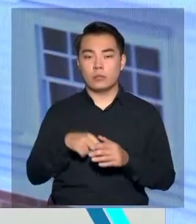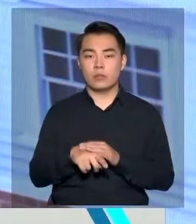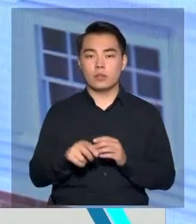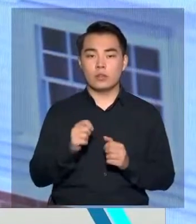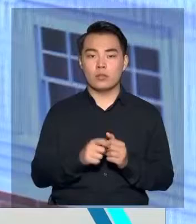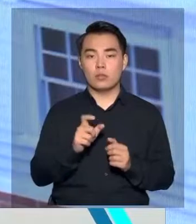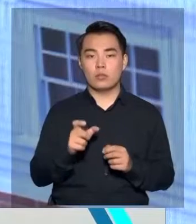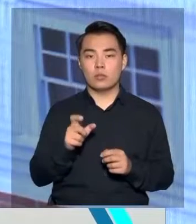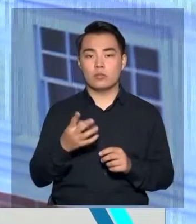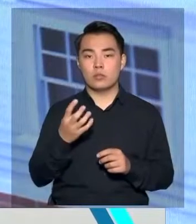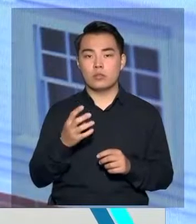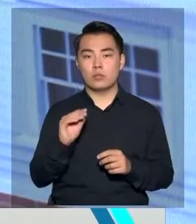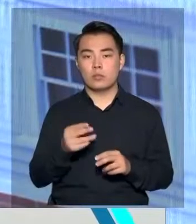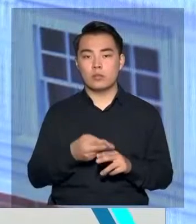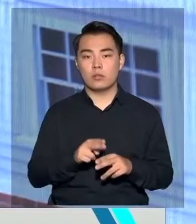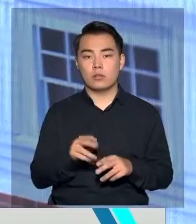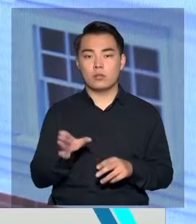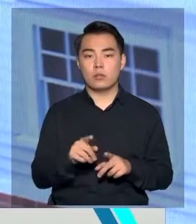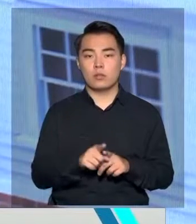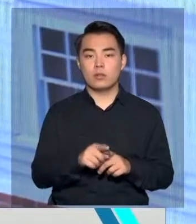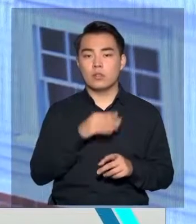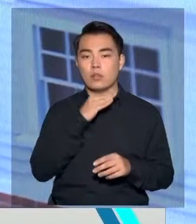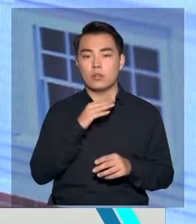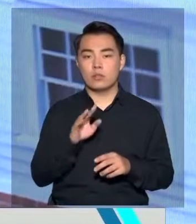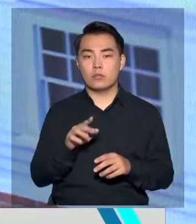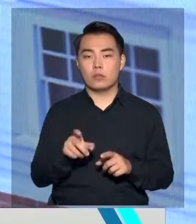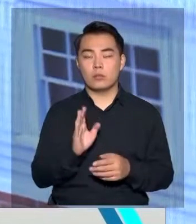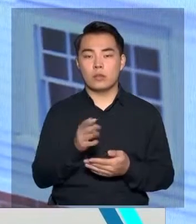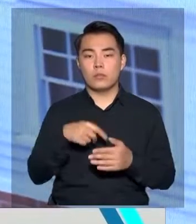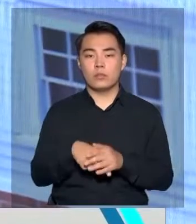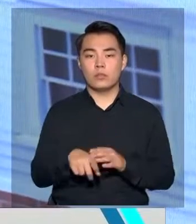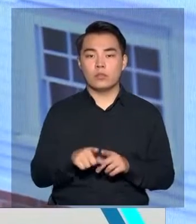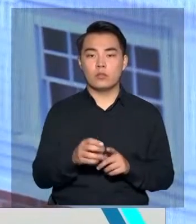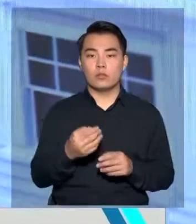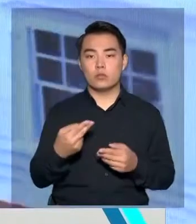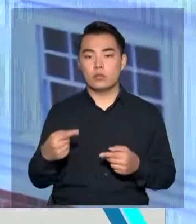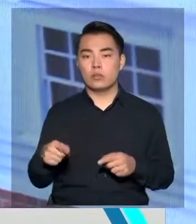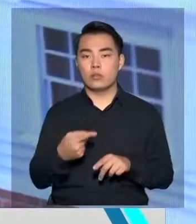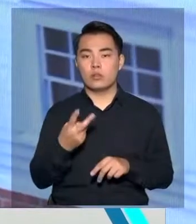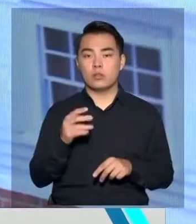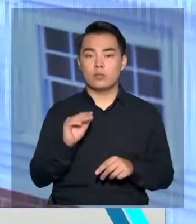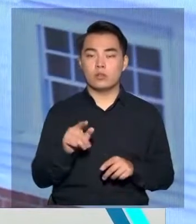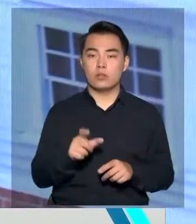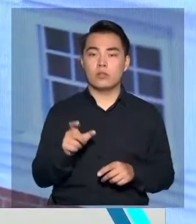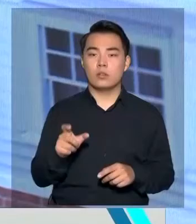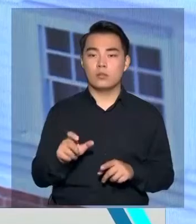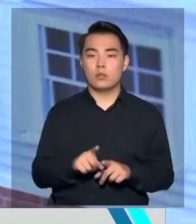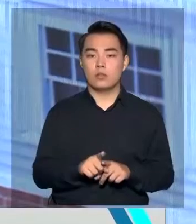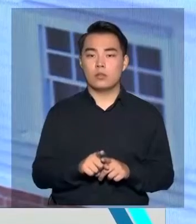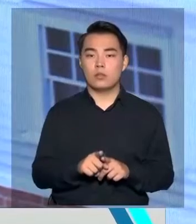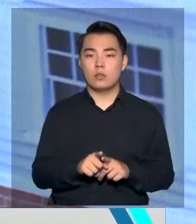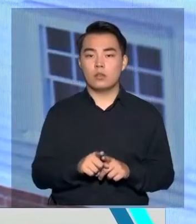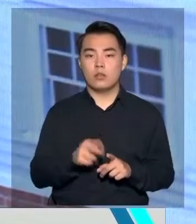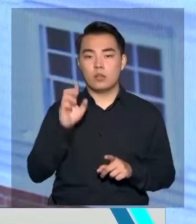енді 400 мыңға жуығы әлеуметтік осал топтар. Қалғаны 200 мыңнан астамы бұл